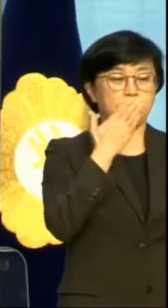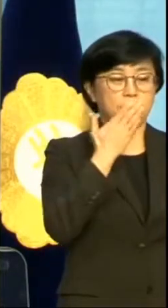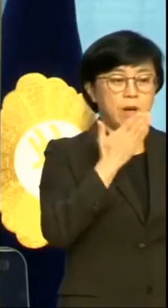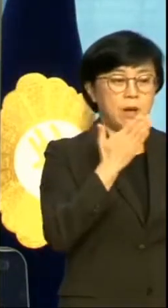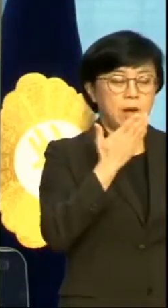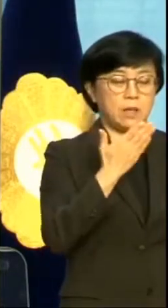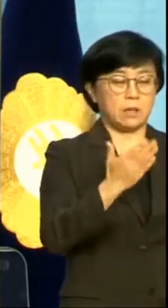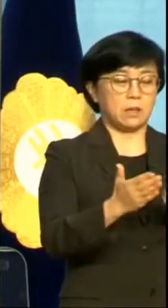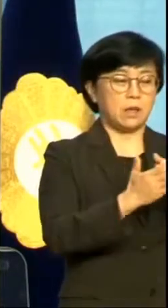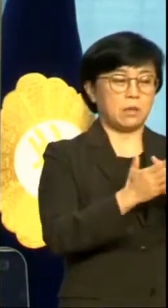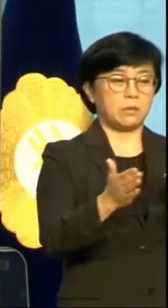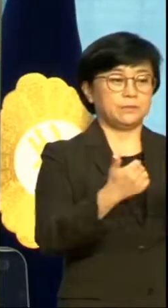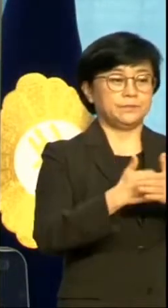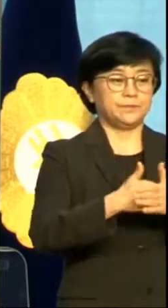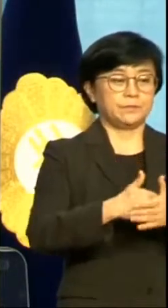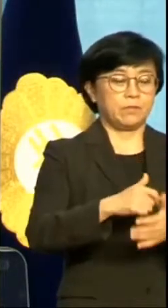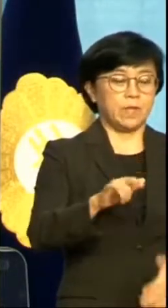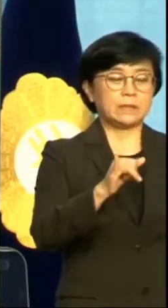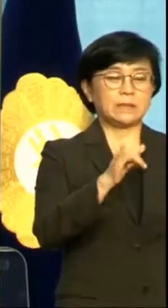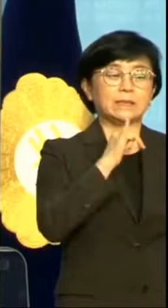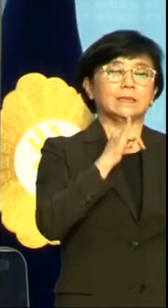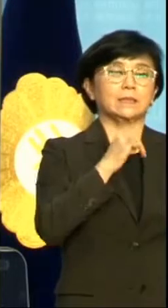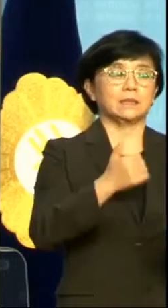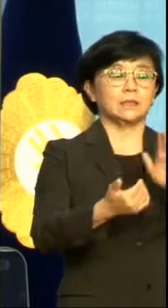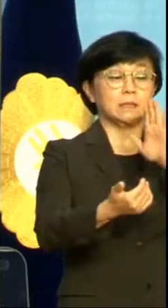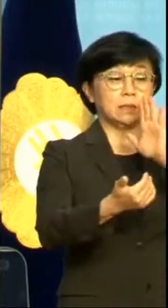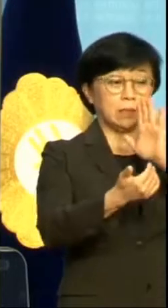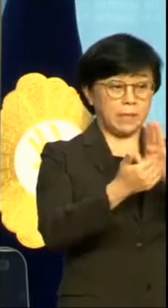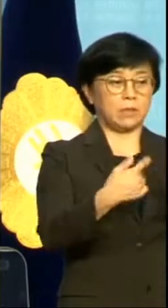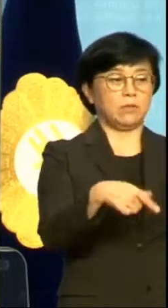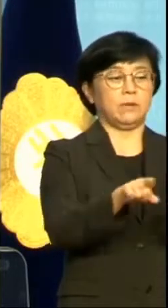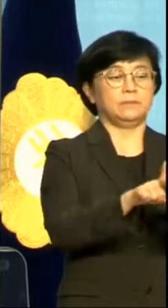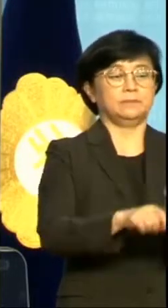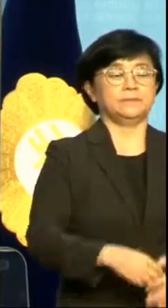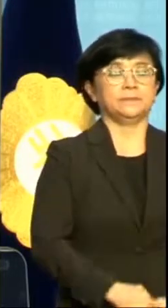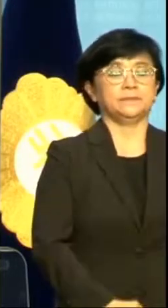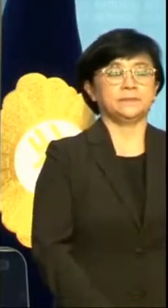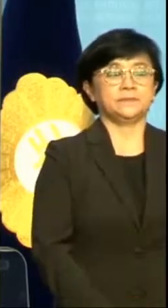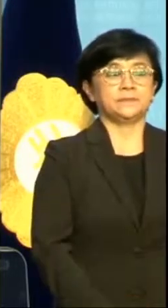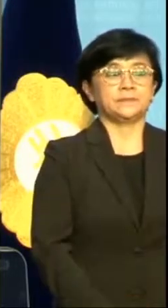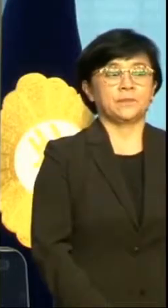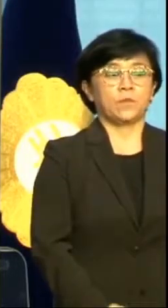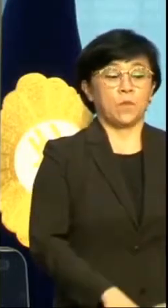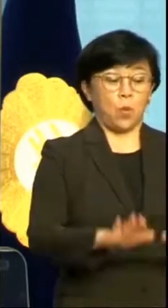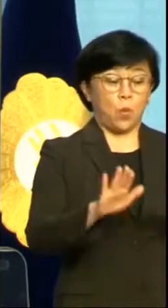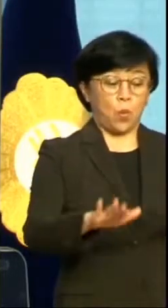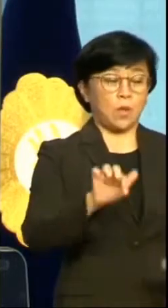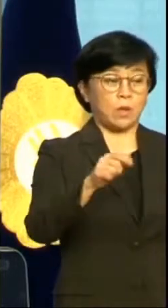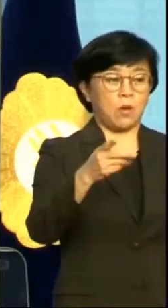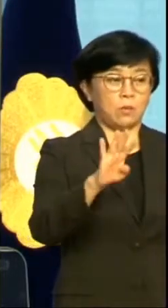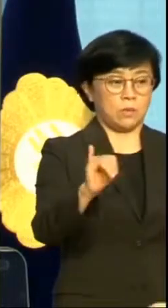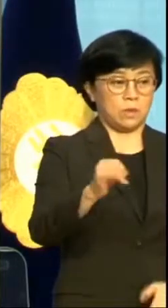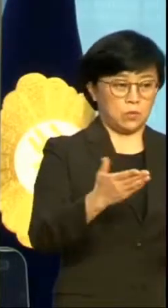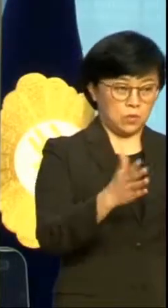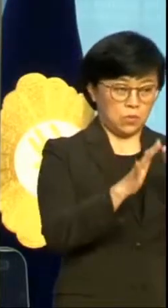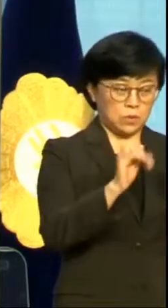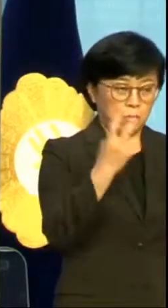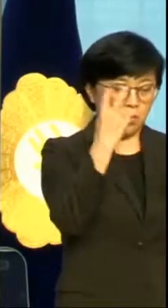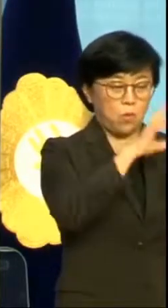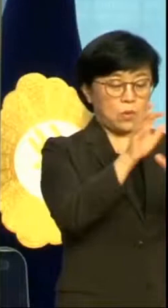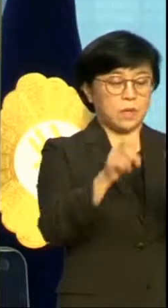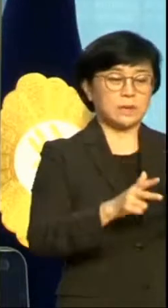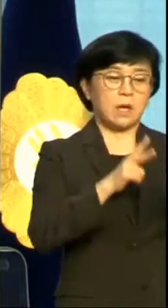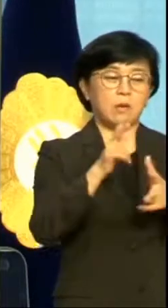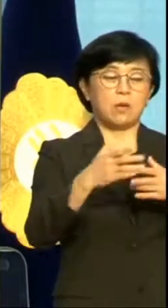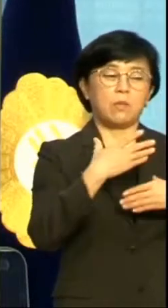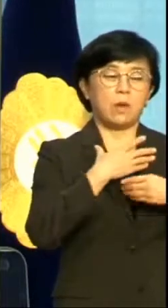해서 자살 등 극단적 선택을 방지하려는 것입니다 우리의 정으로 경비 노동자 보호를 위한 산업안전보건법